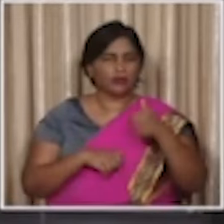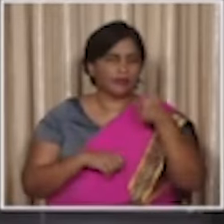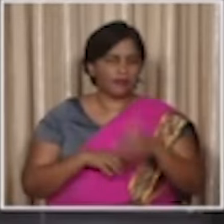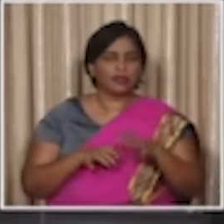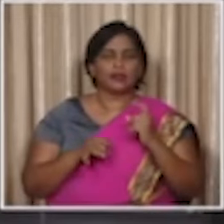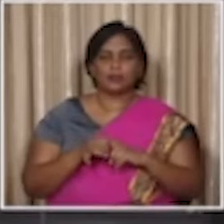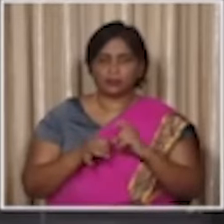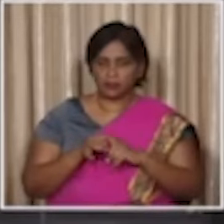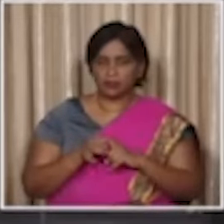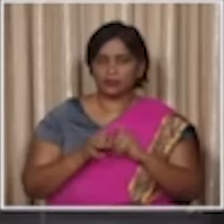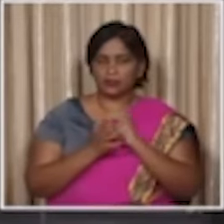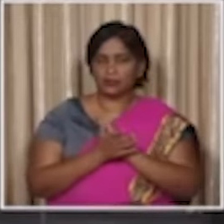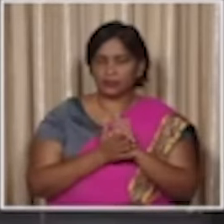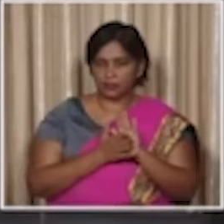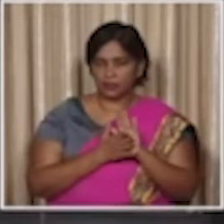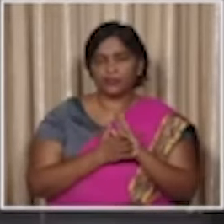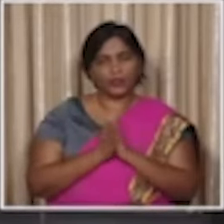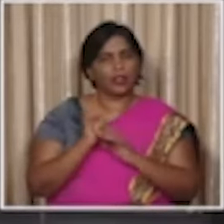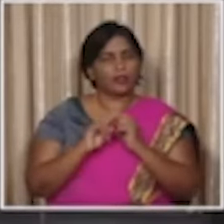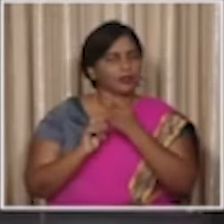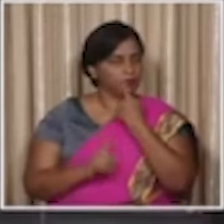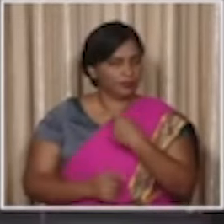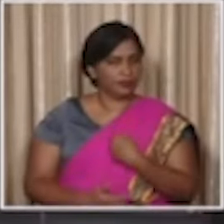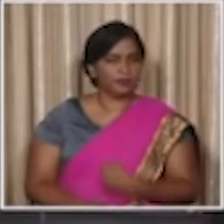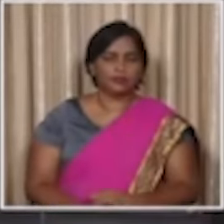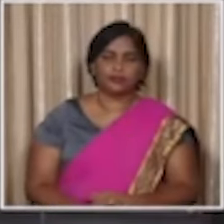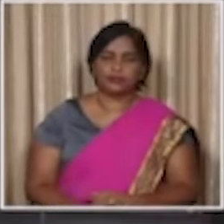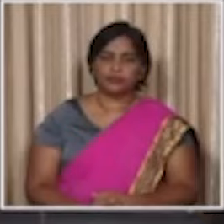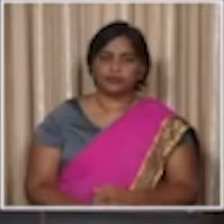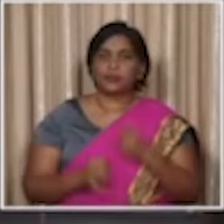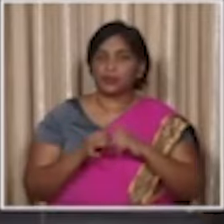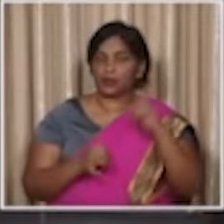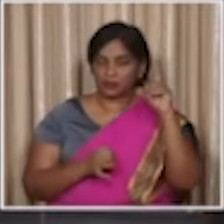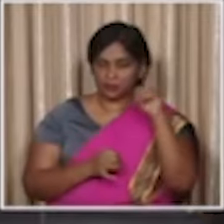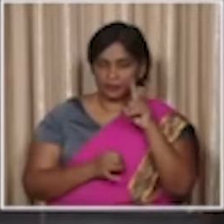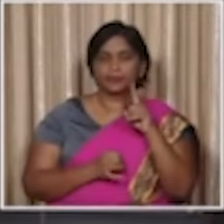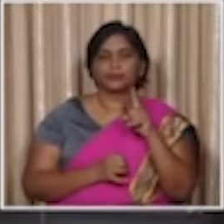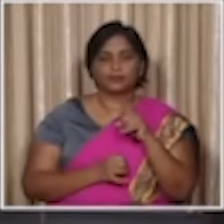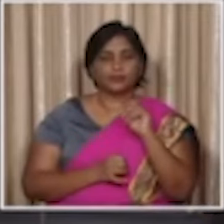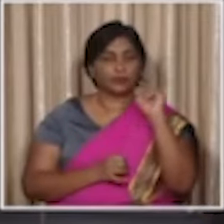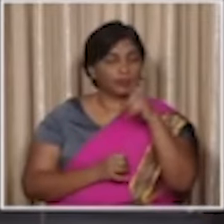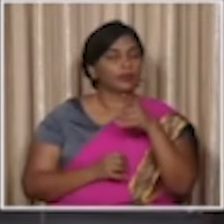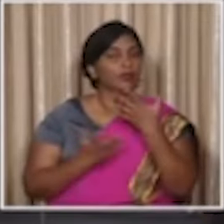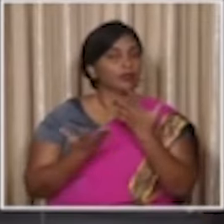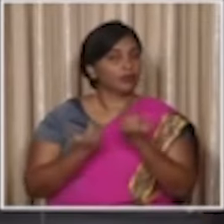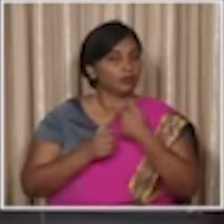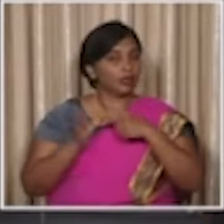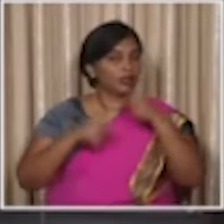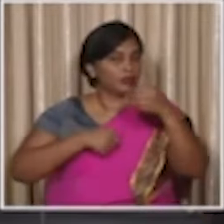ප්‍රශ්නයක් චින්තකමල් මා ඇතුන්න මන්ත්‍රීතුමා අහලා තියෙන්නේ ප්‍රශ්න අංක 1 පළවෙනි වටේට අපිට ලැබුණා